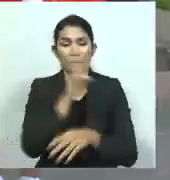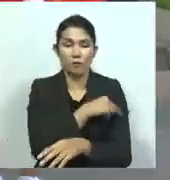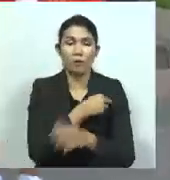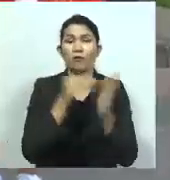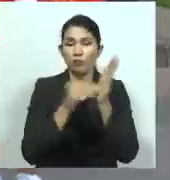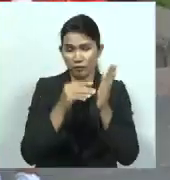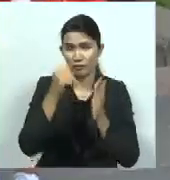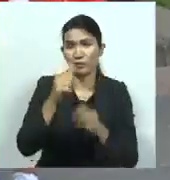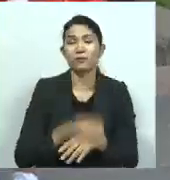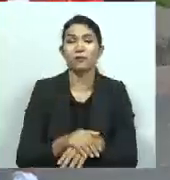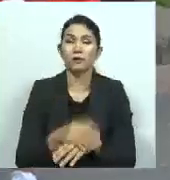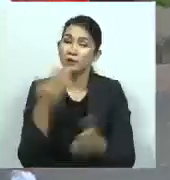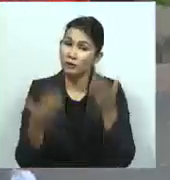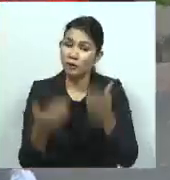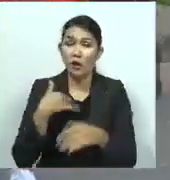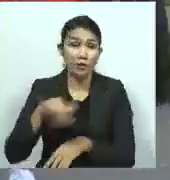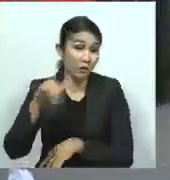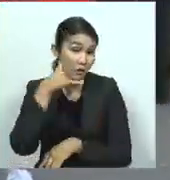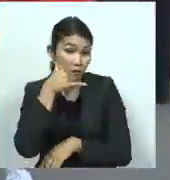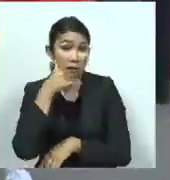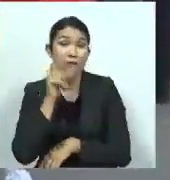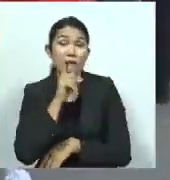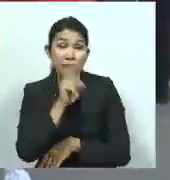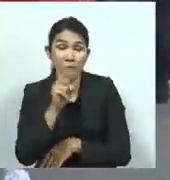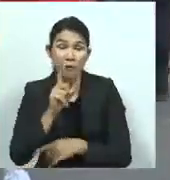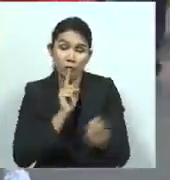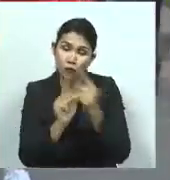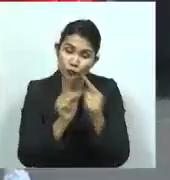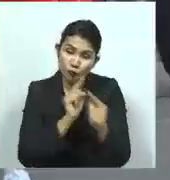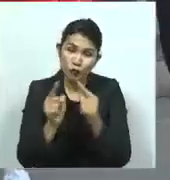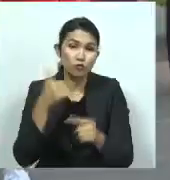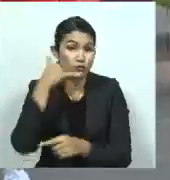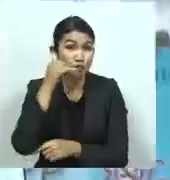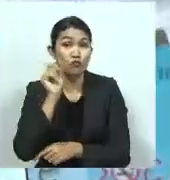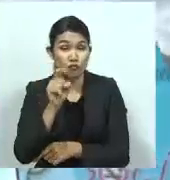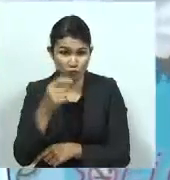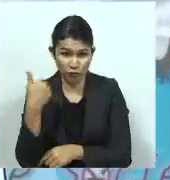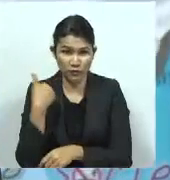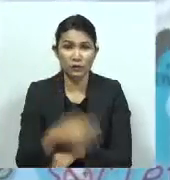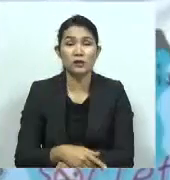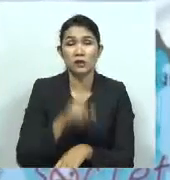ครทุกแห่งนะครับหรือว่าจะโทรศัพท์ไปสอบถามนะครับไปพูดคุยรายละเอียดมีสายด่วนด้วยนะครับหมาย